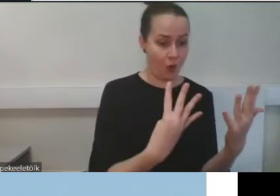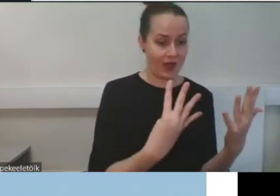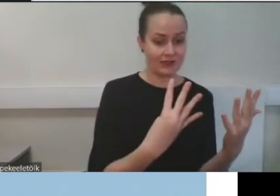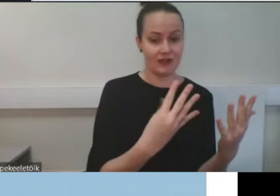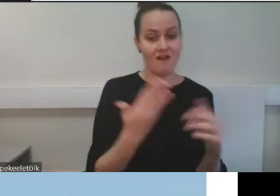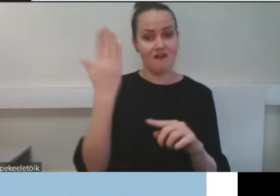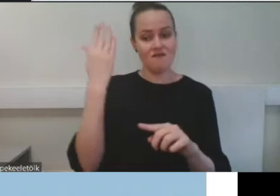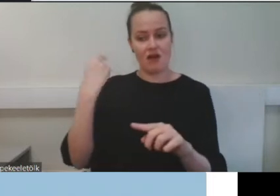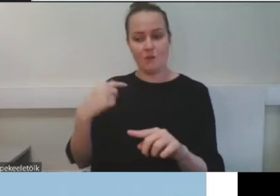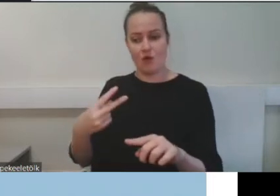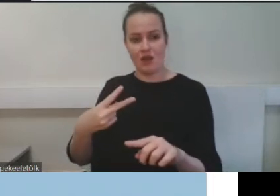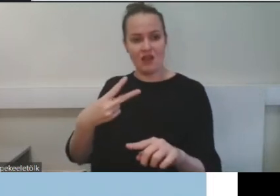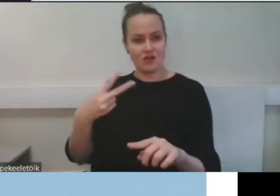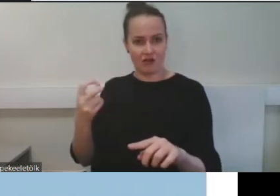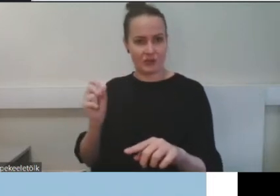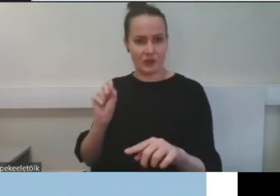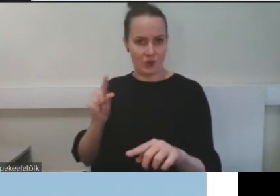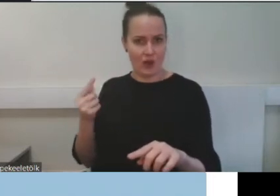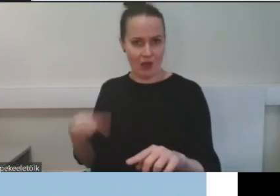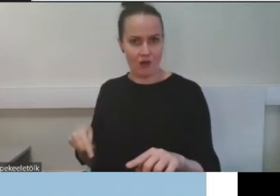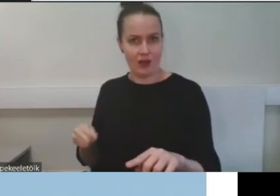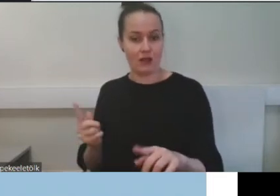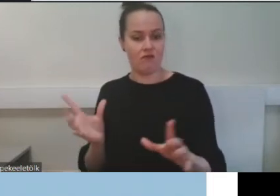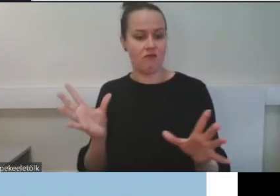nagu andmed koduteenuse saajate kohta,